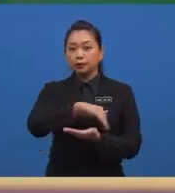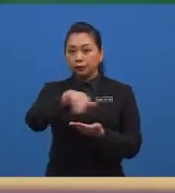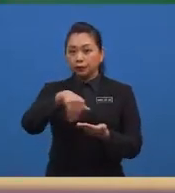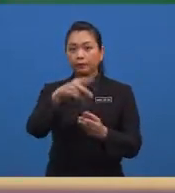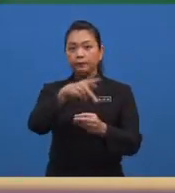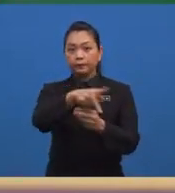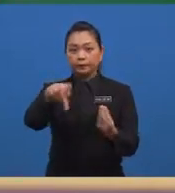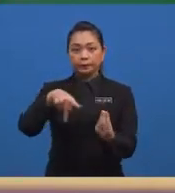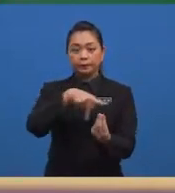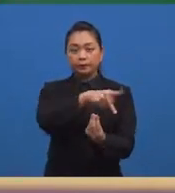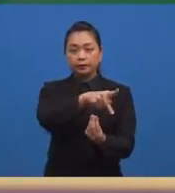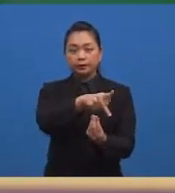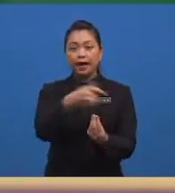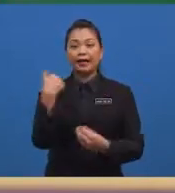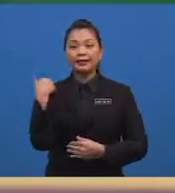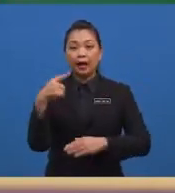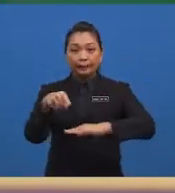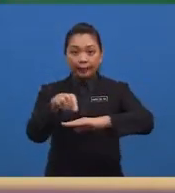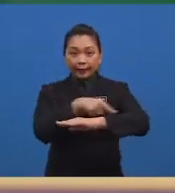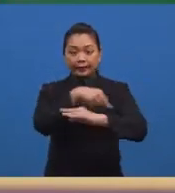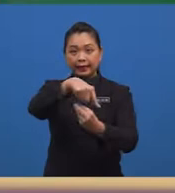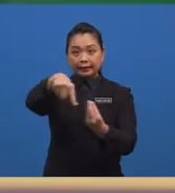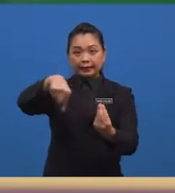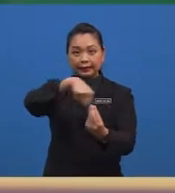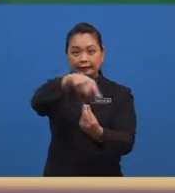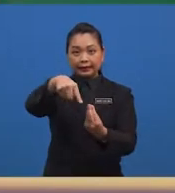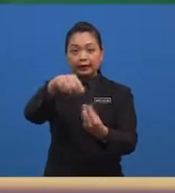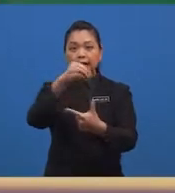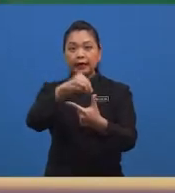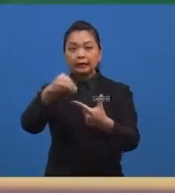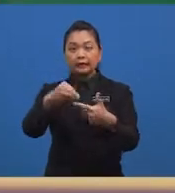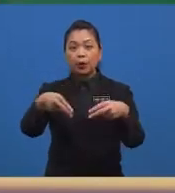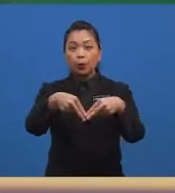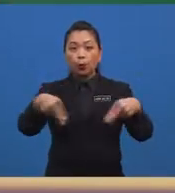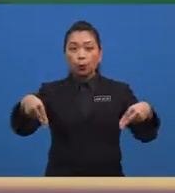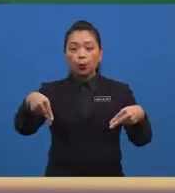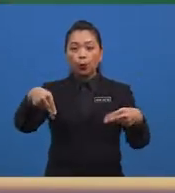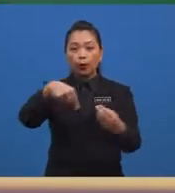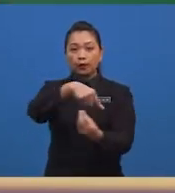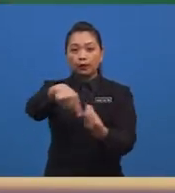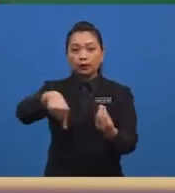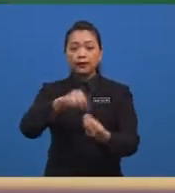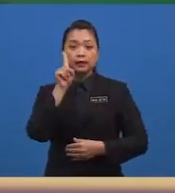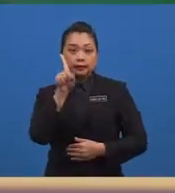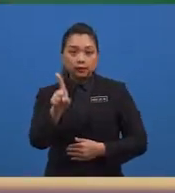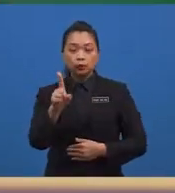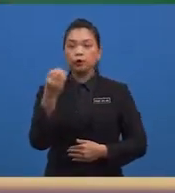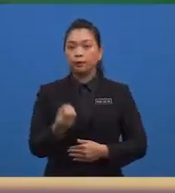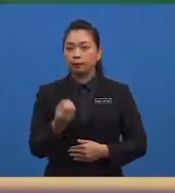ialah ukuran panjang keliling atau ukur lilit sesuatu